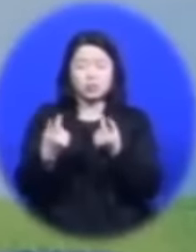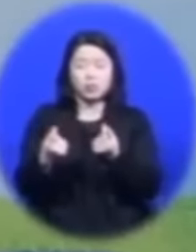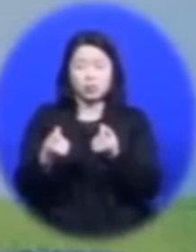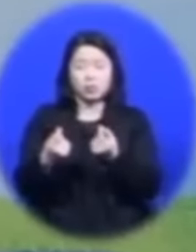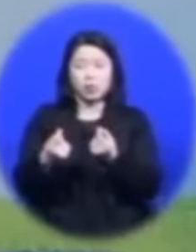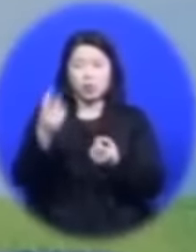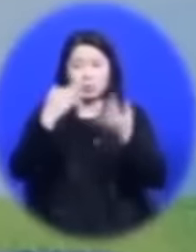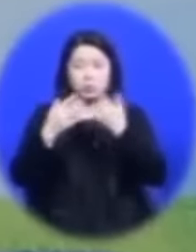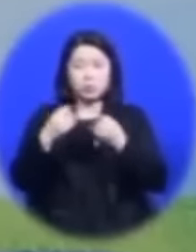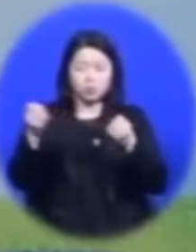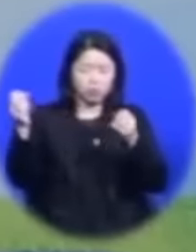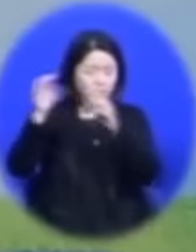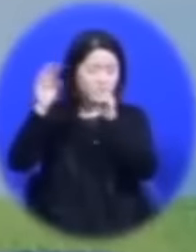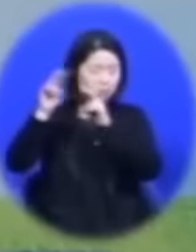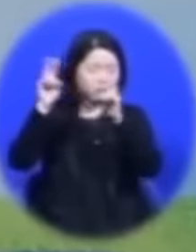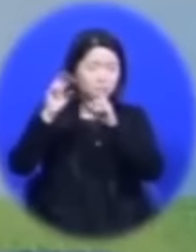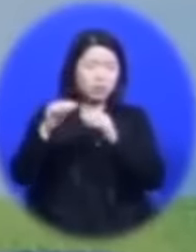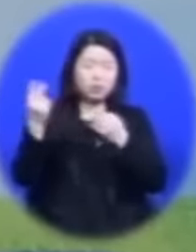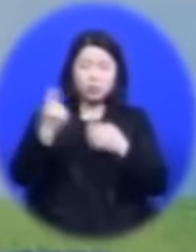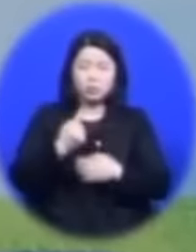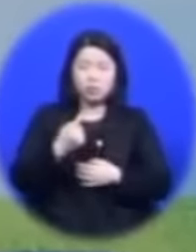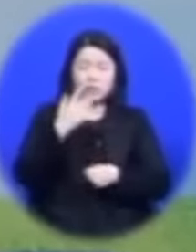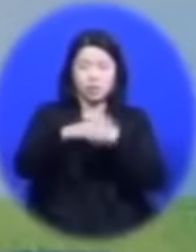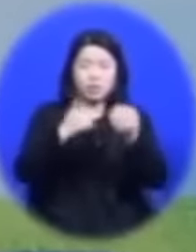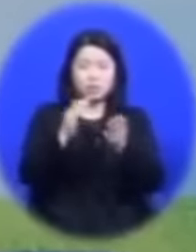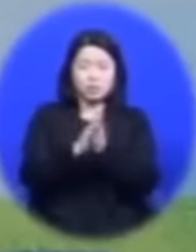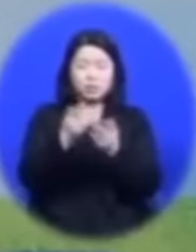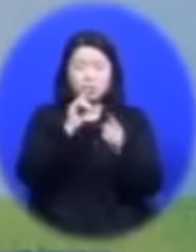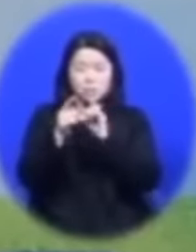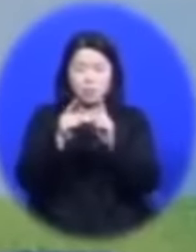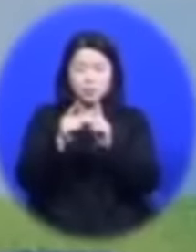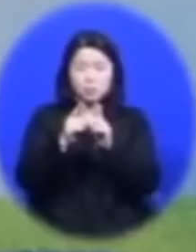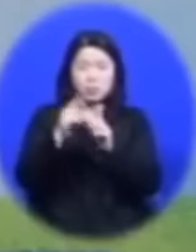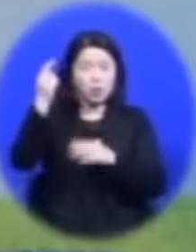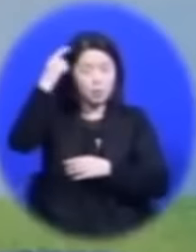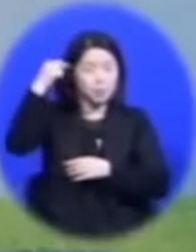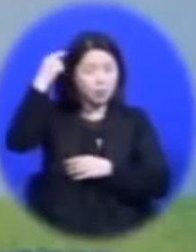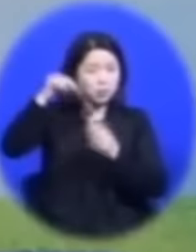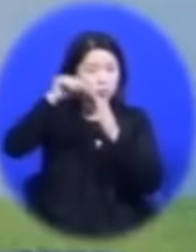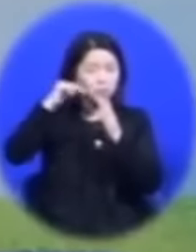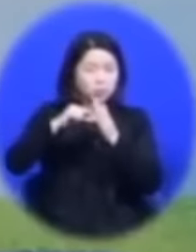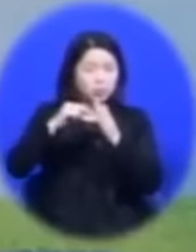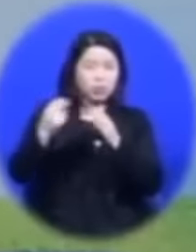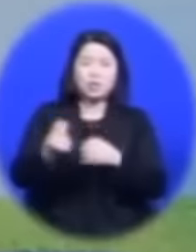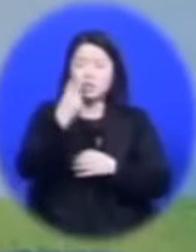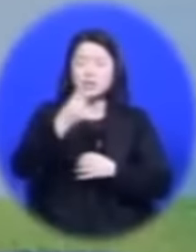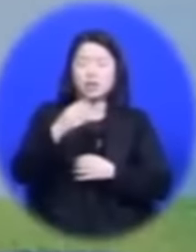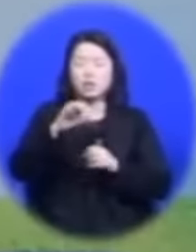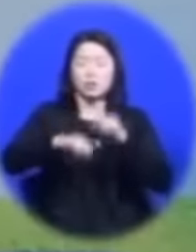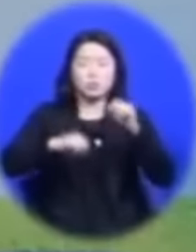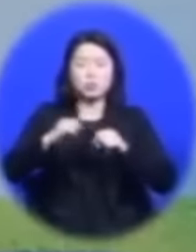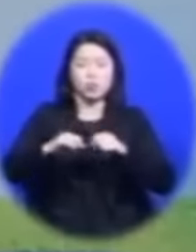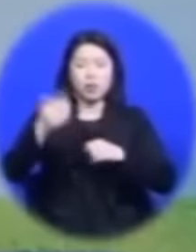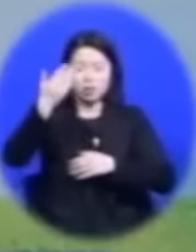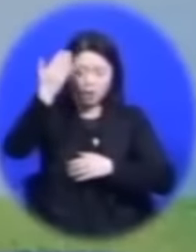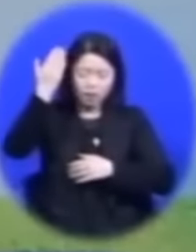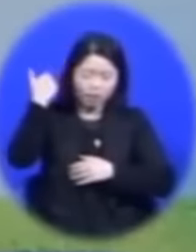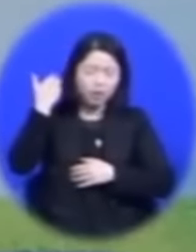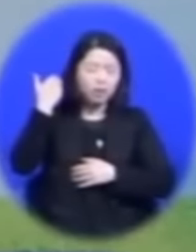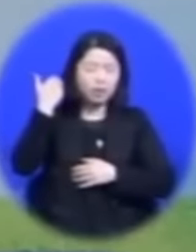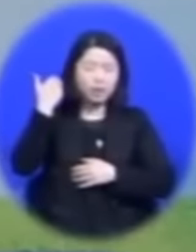불이 번쩍번쩍하면서 성경 말씀이 머릿속에서 살아 움직이기 시작하는데 과거에 외웠던 성경 구절들이